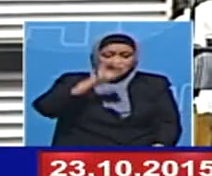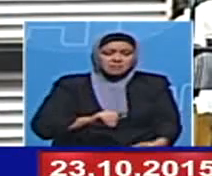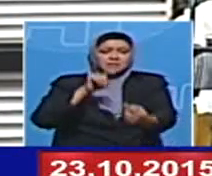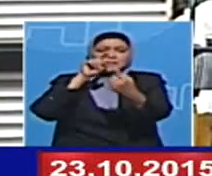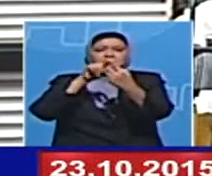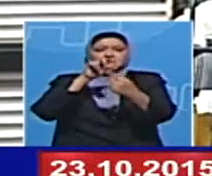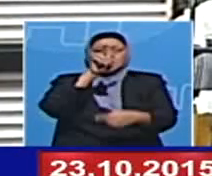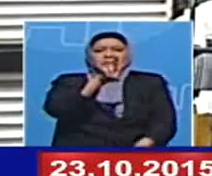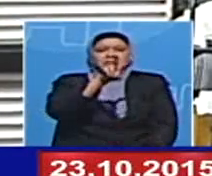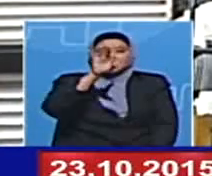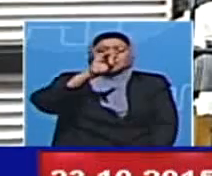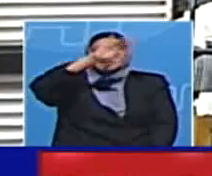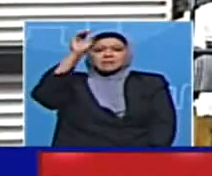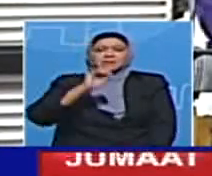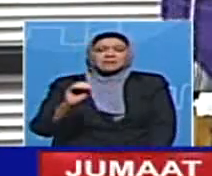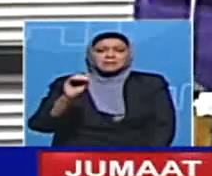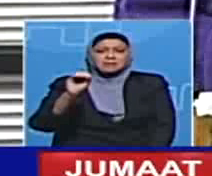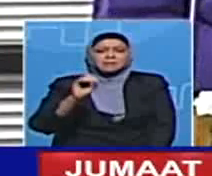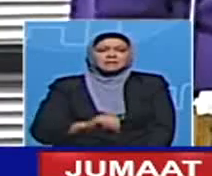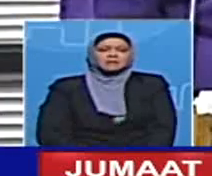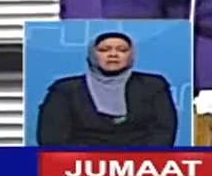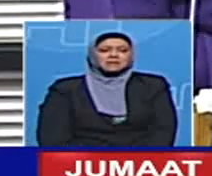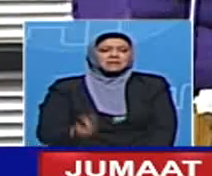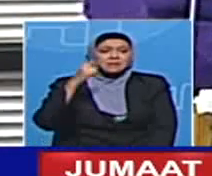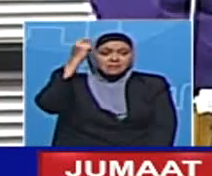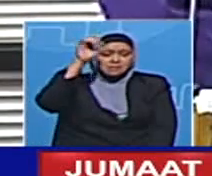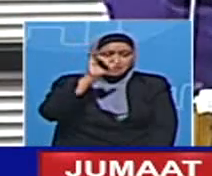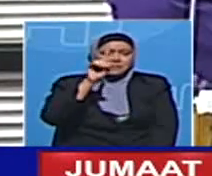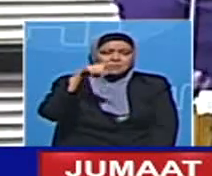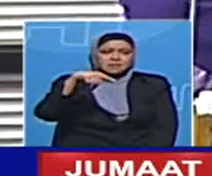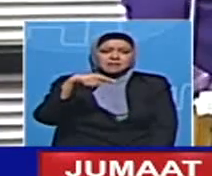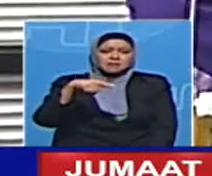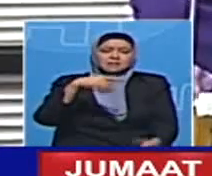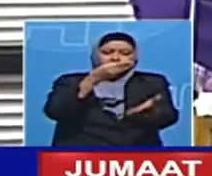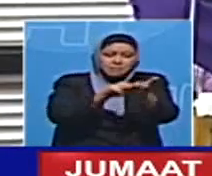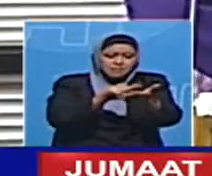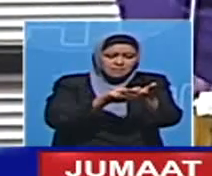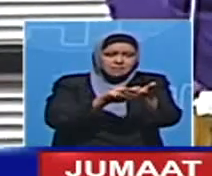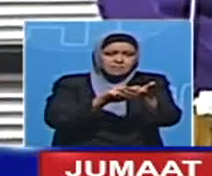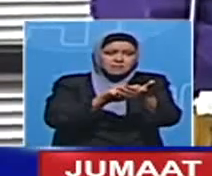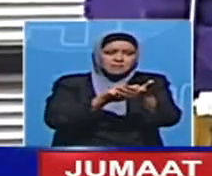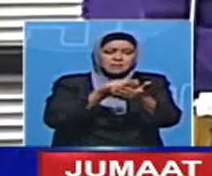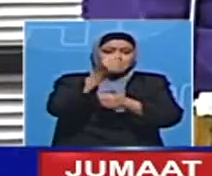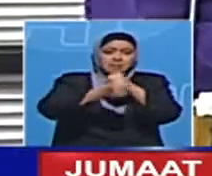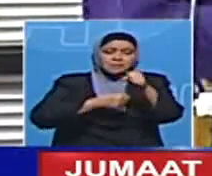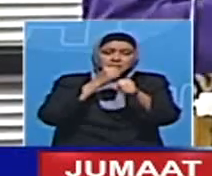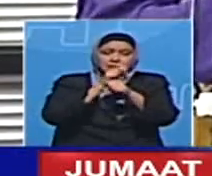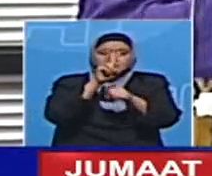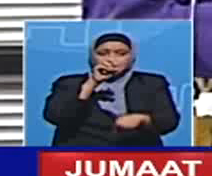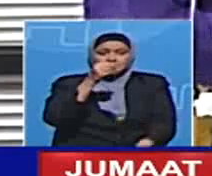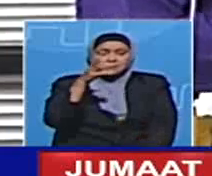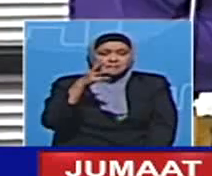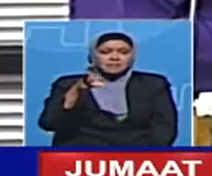kepada 28% tuan yang di-pertua bajet 2016 memperuntukkan